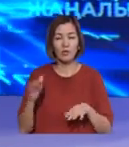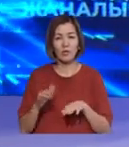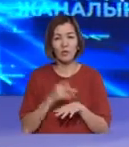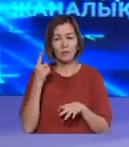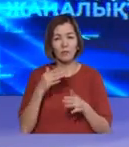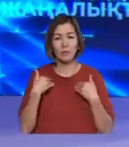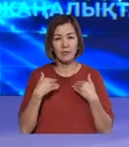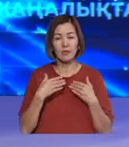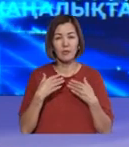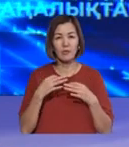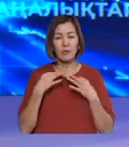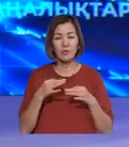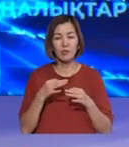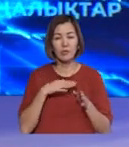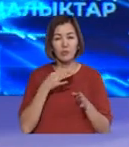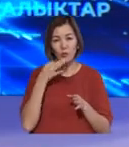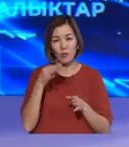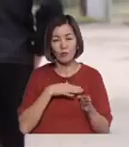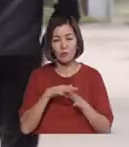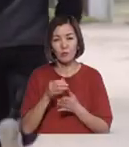бастаманы жауапкершілікпен қолдап жатыр.